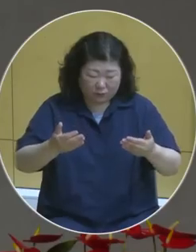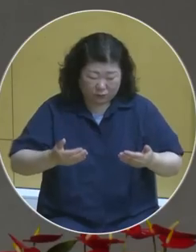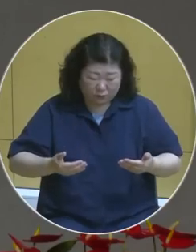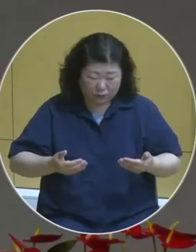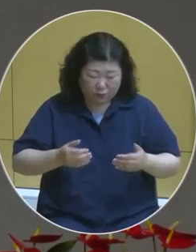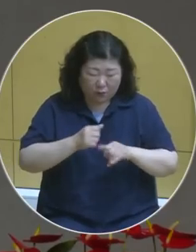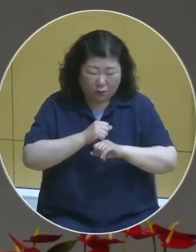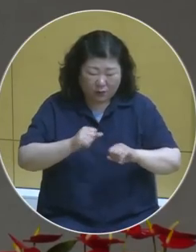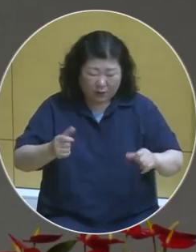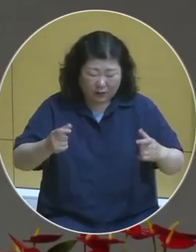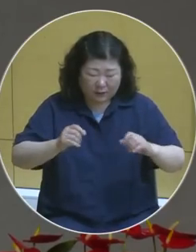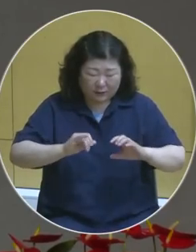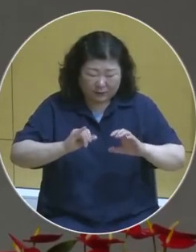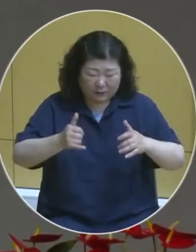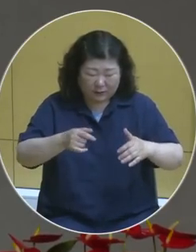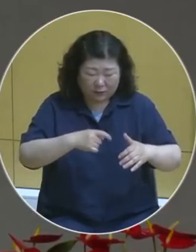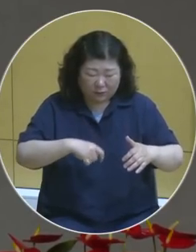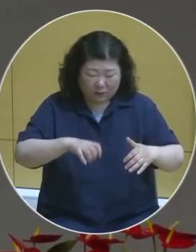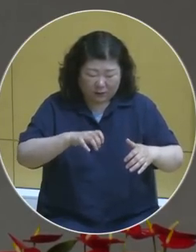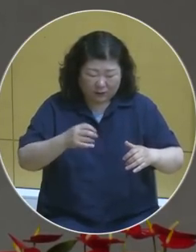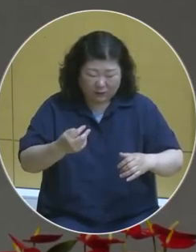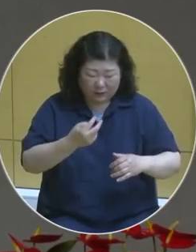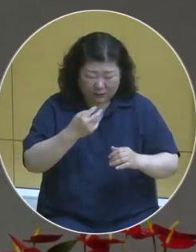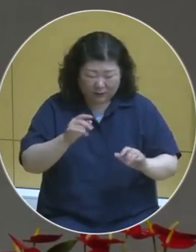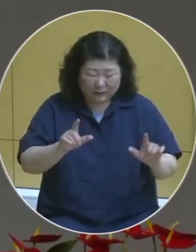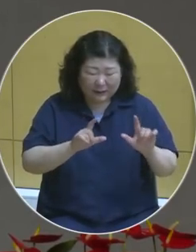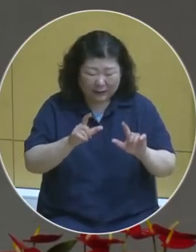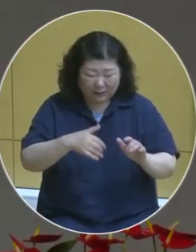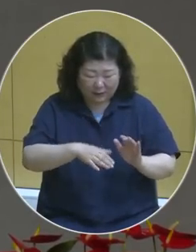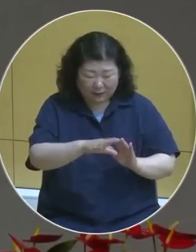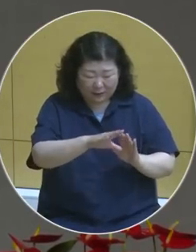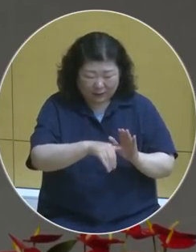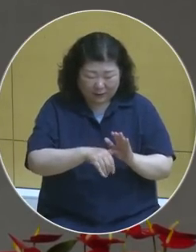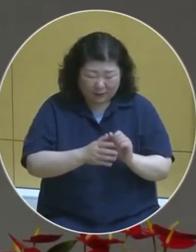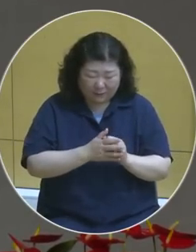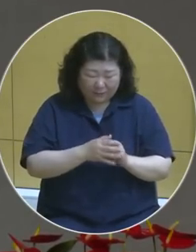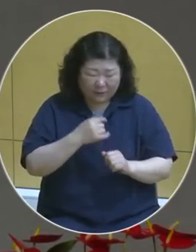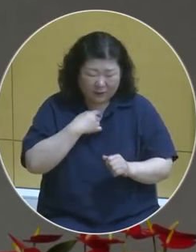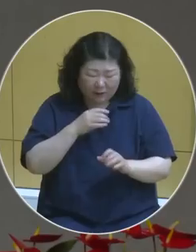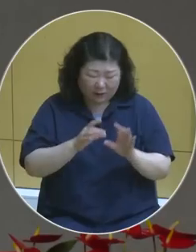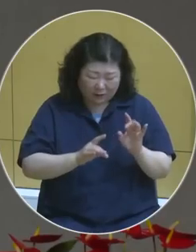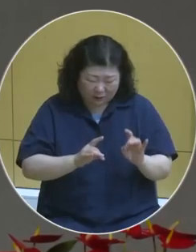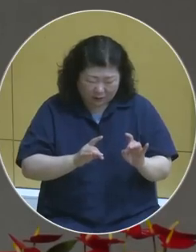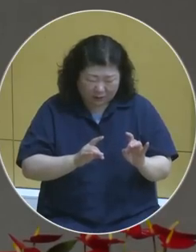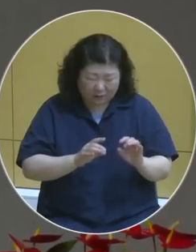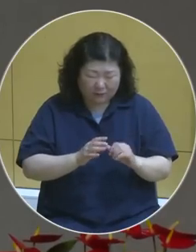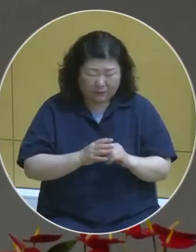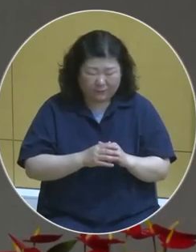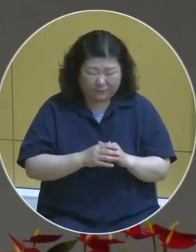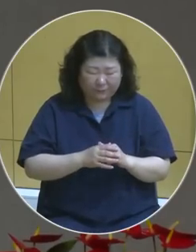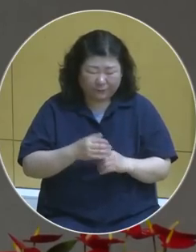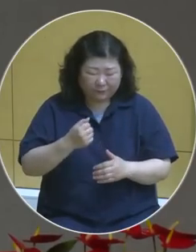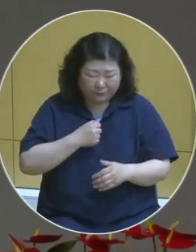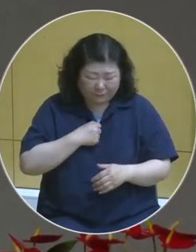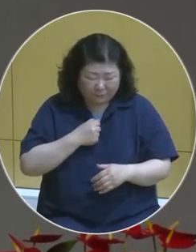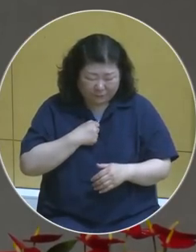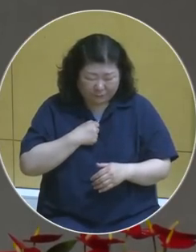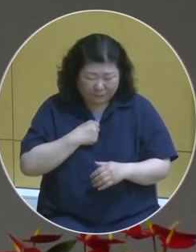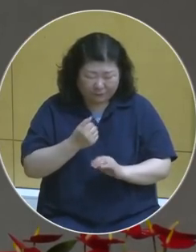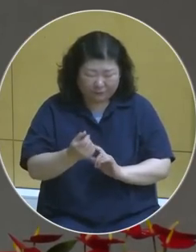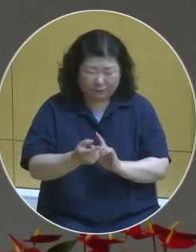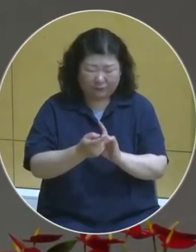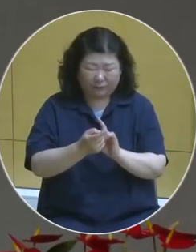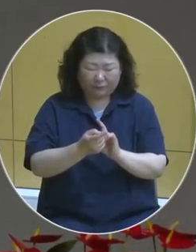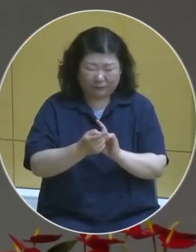광야 같은 이 세상 속에 살아가면서 갈증이 일어나거나 하나님 또 답답함을